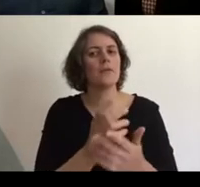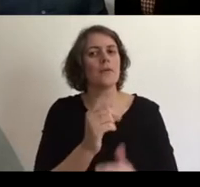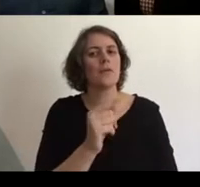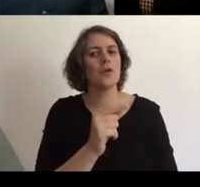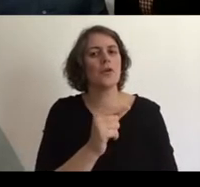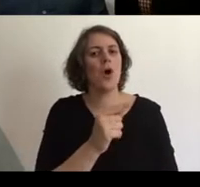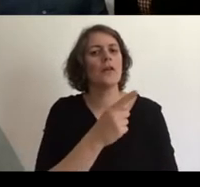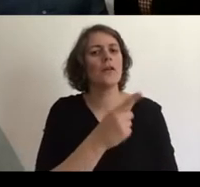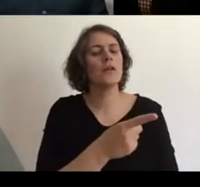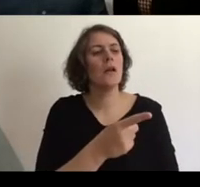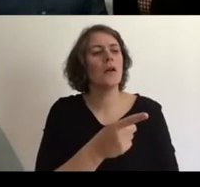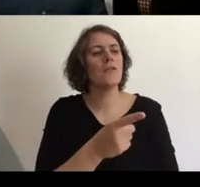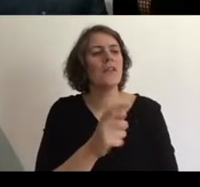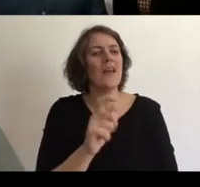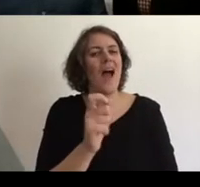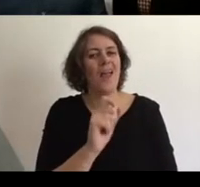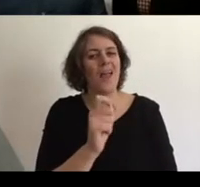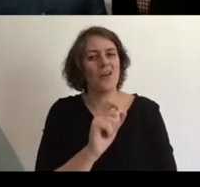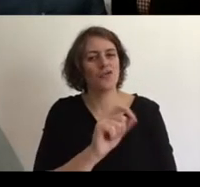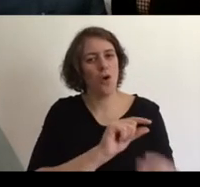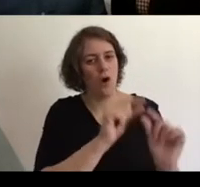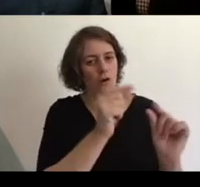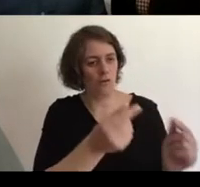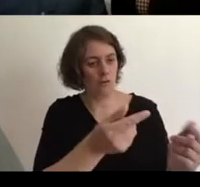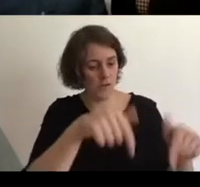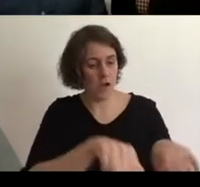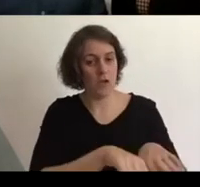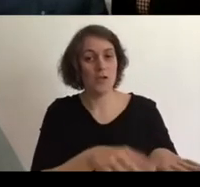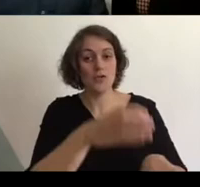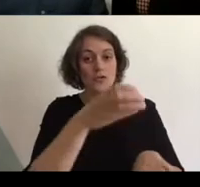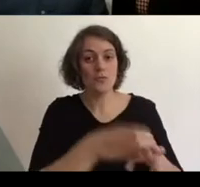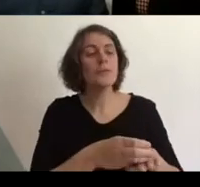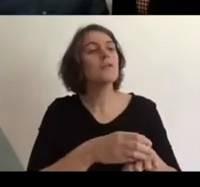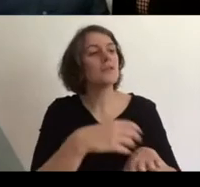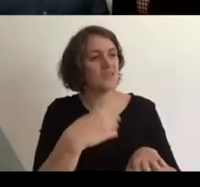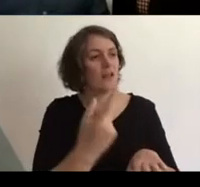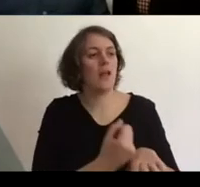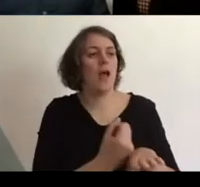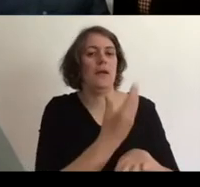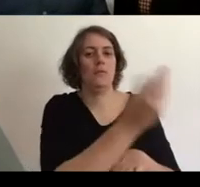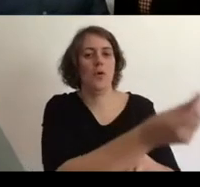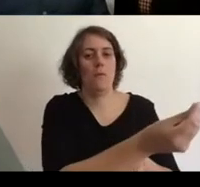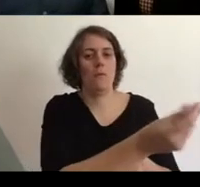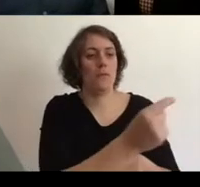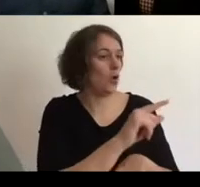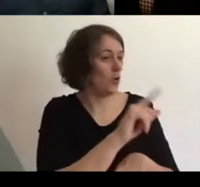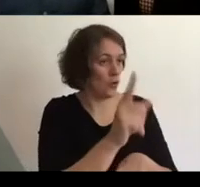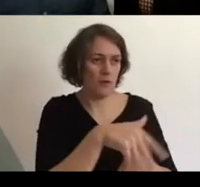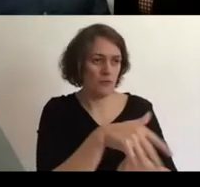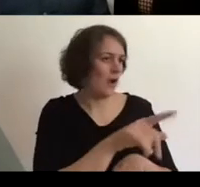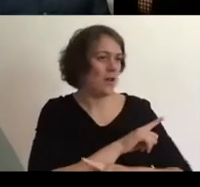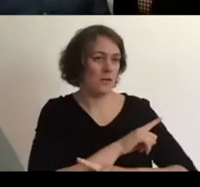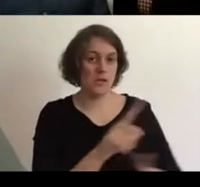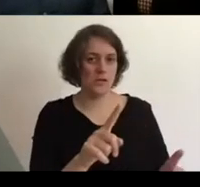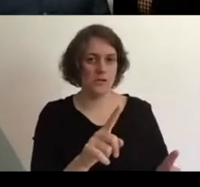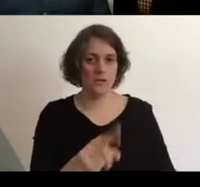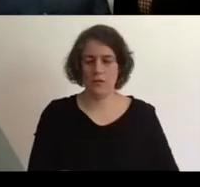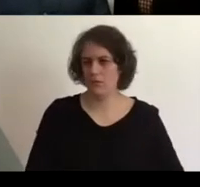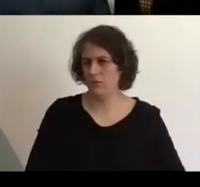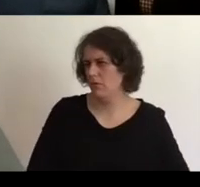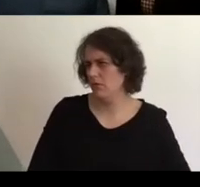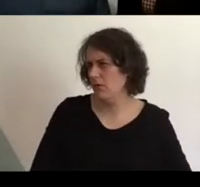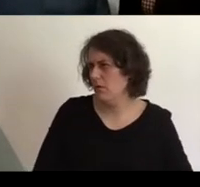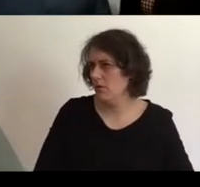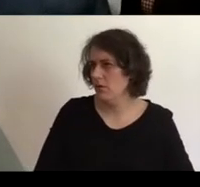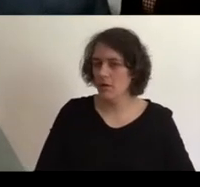Tisch, dann dürfte ich den Job haben. Und das war, glaube ich, der Satz schlechthin, wo ich wusste, das wird nichts mit uns. Das finde